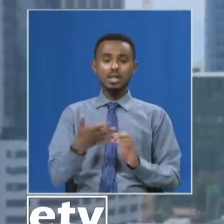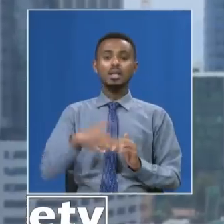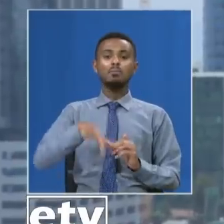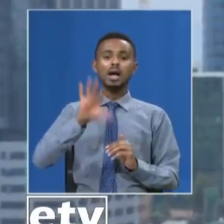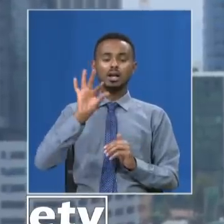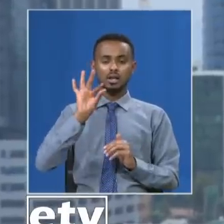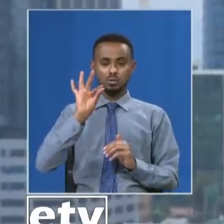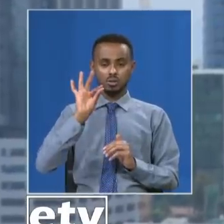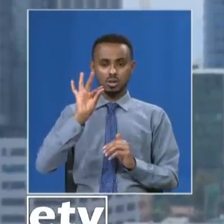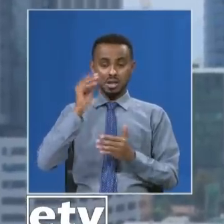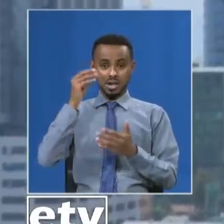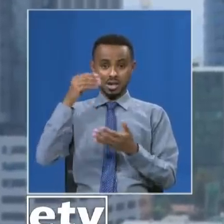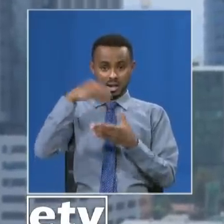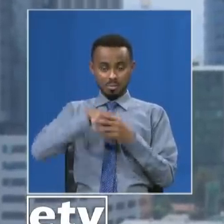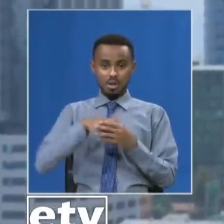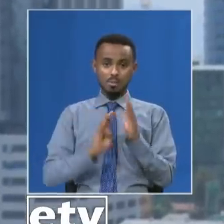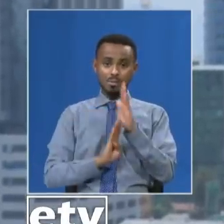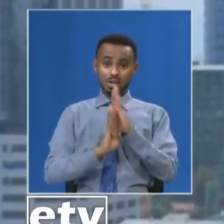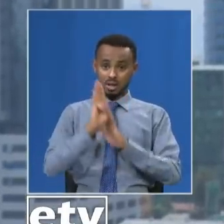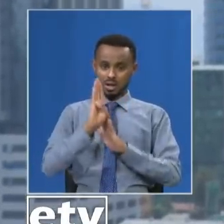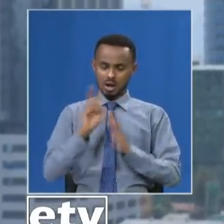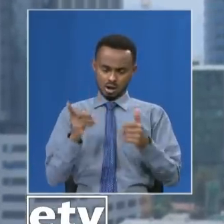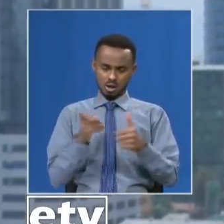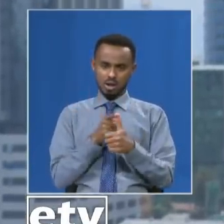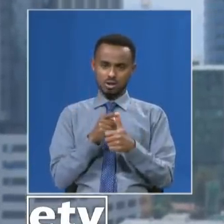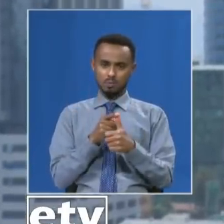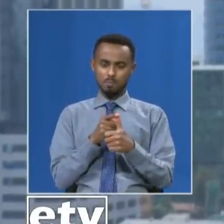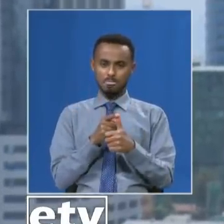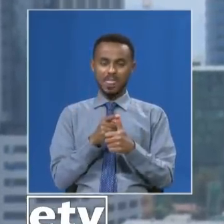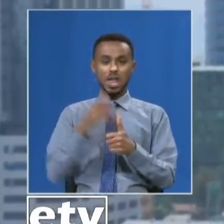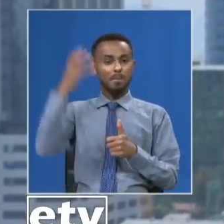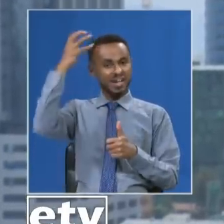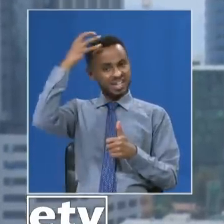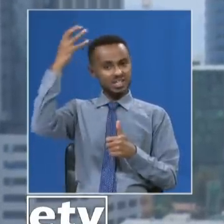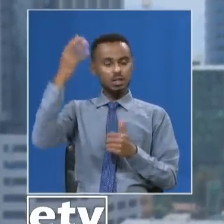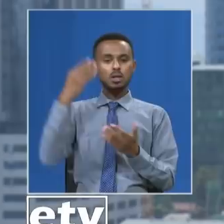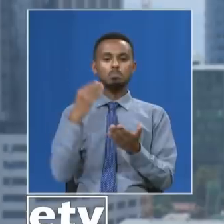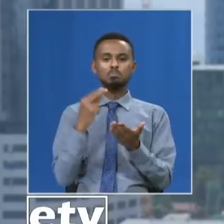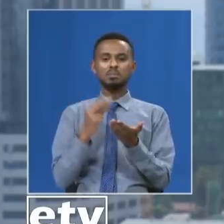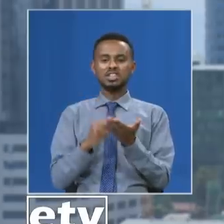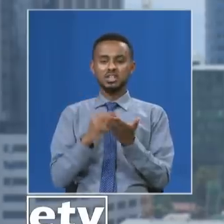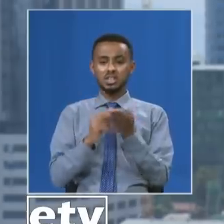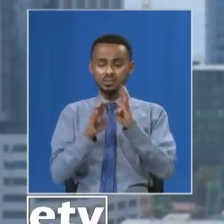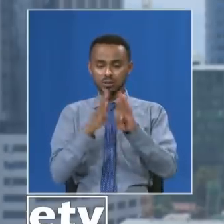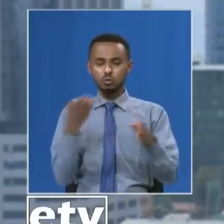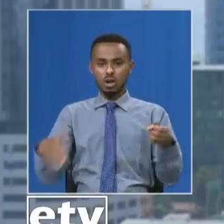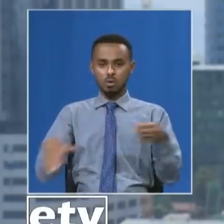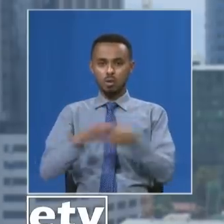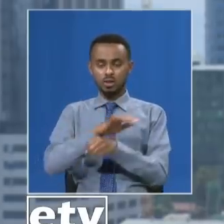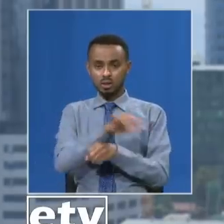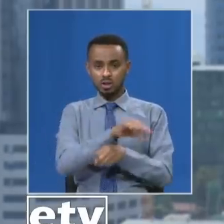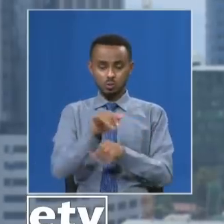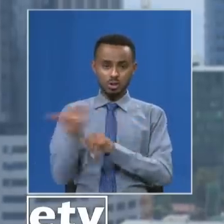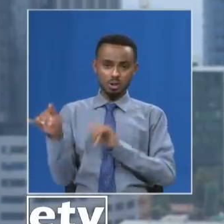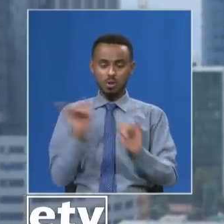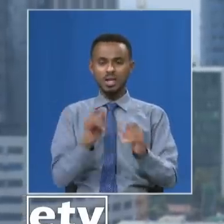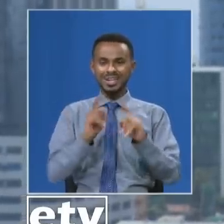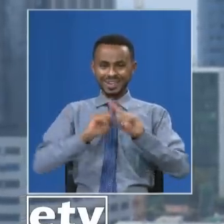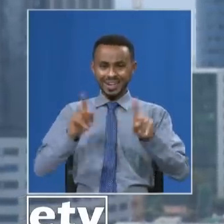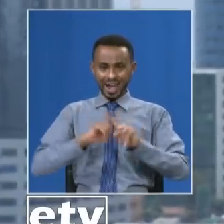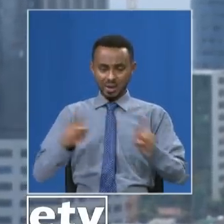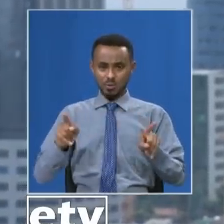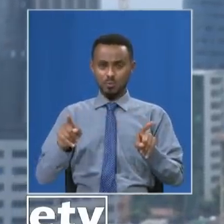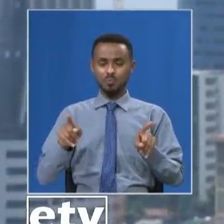የሚያገኘውን ገቢ በማሳደግ አንደኛም የመንግስት የበጀት ክፍተቱን ለመሙላት እንደዚሁም ደግሞ